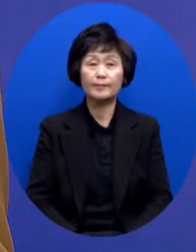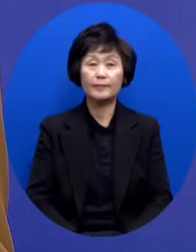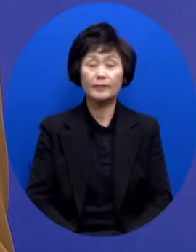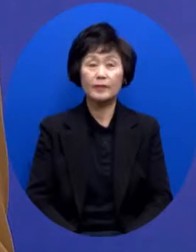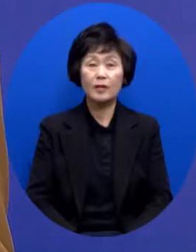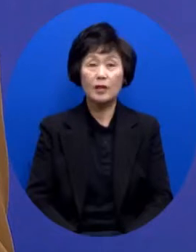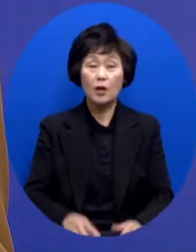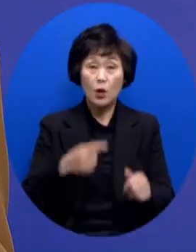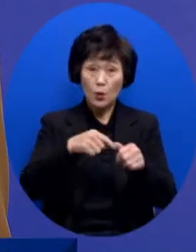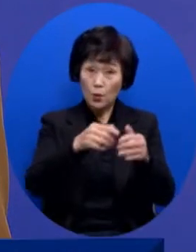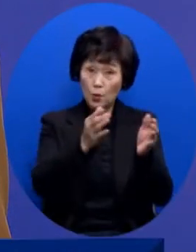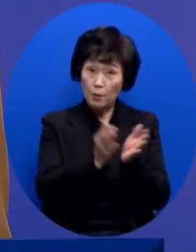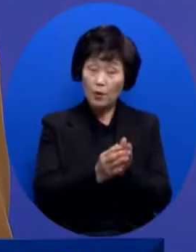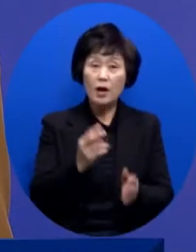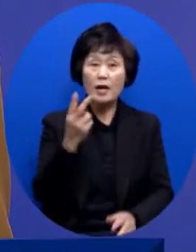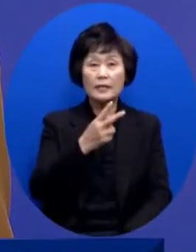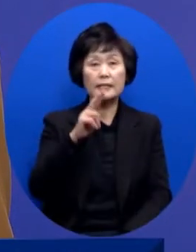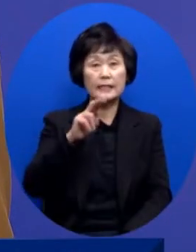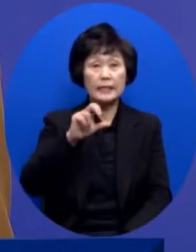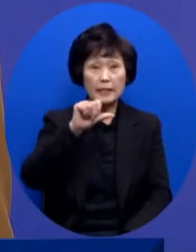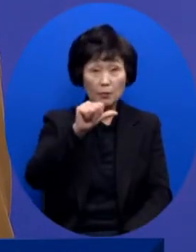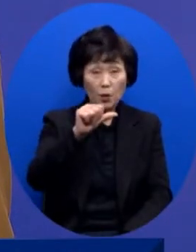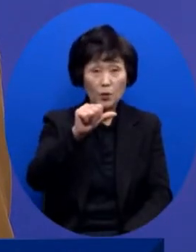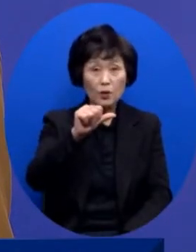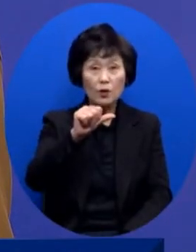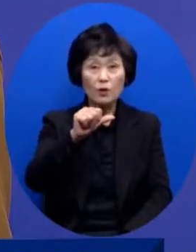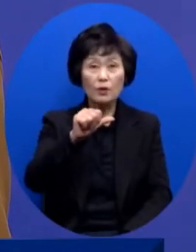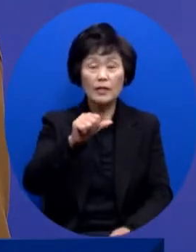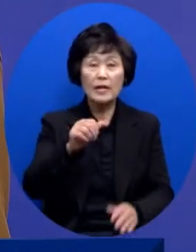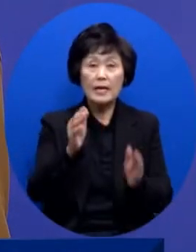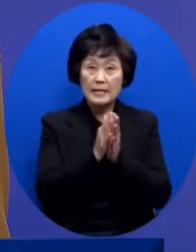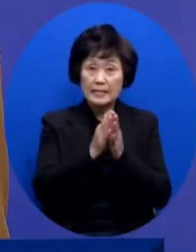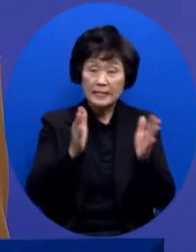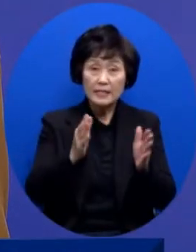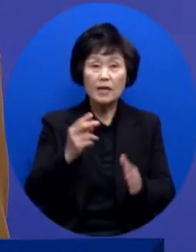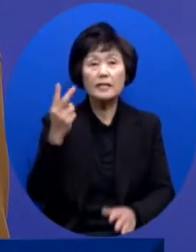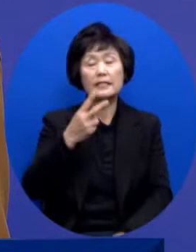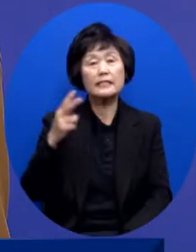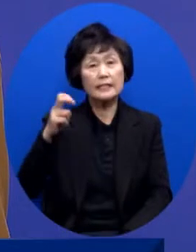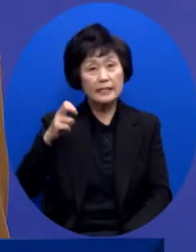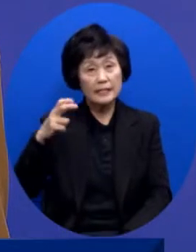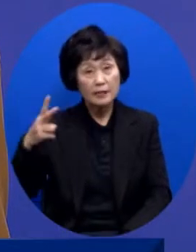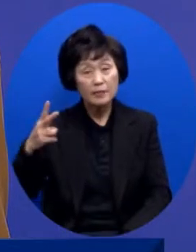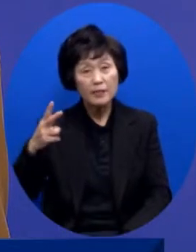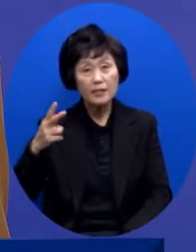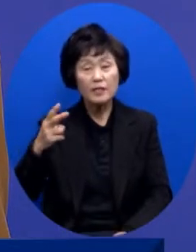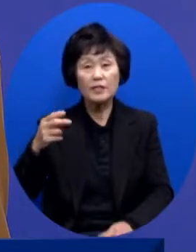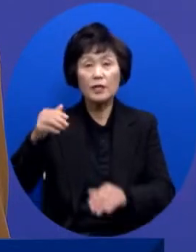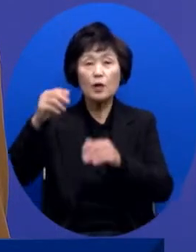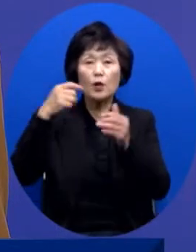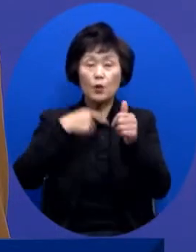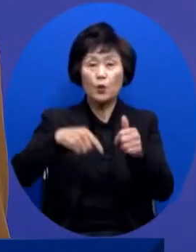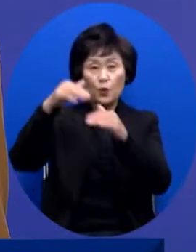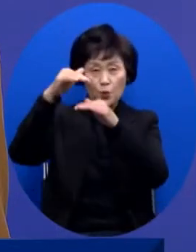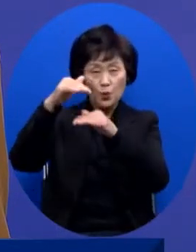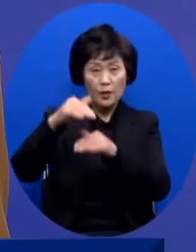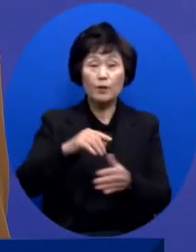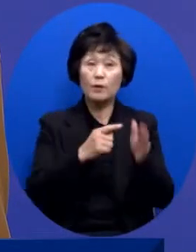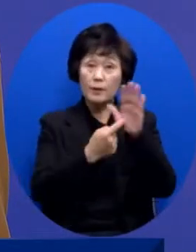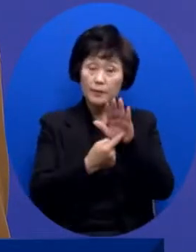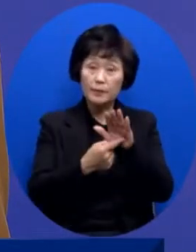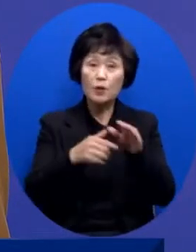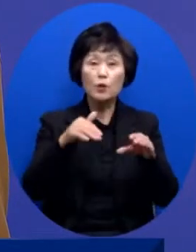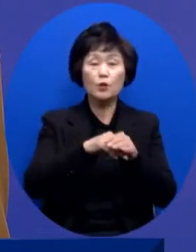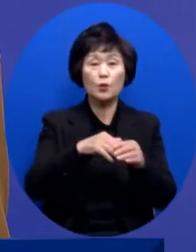교육부가 오는 2025년 에 전면 적용하는 2022 개정 교육과정 을 발표했습니다 종교